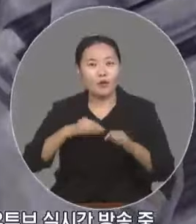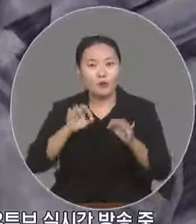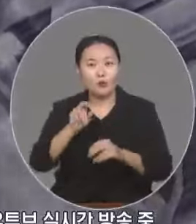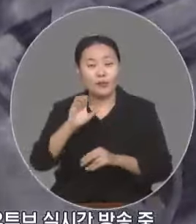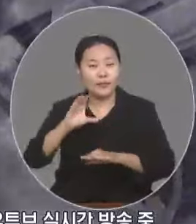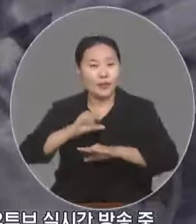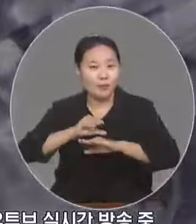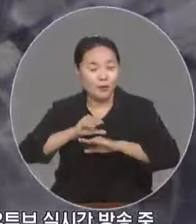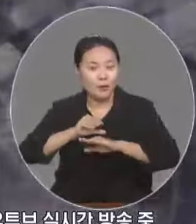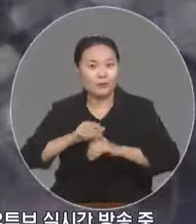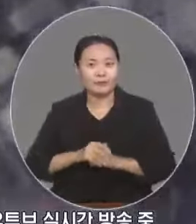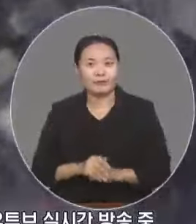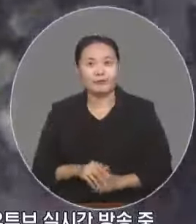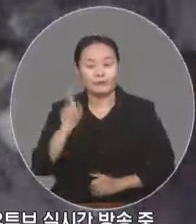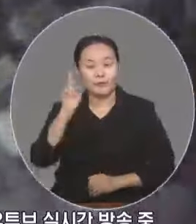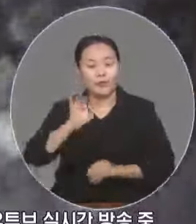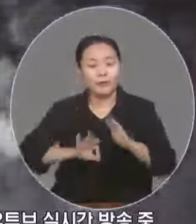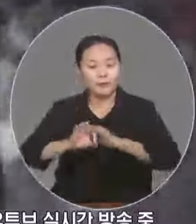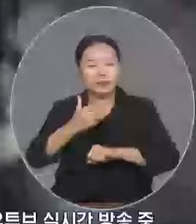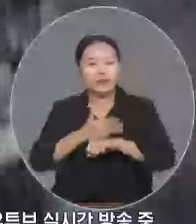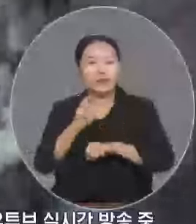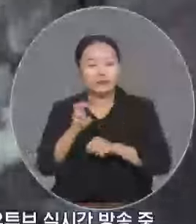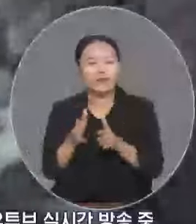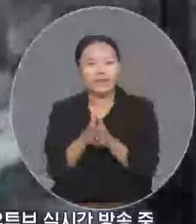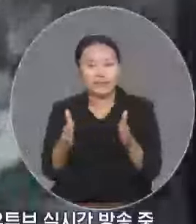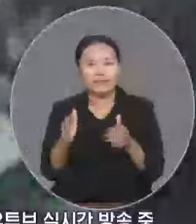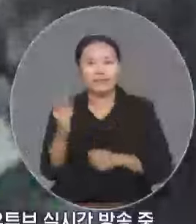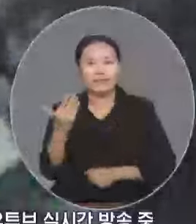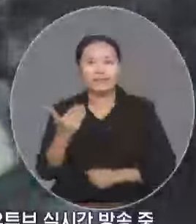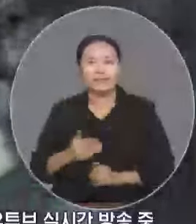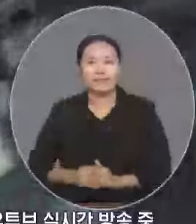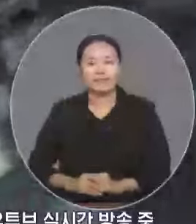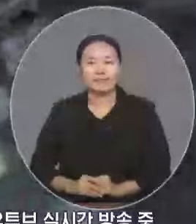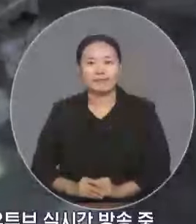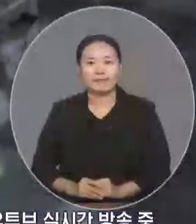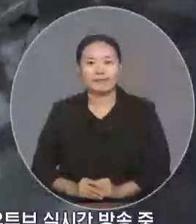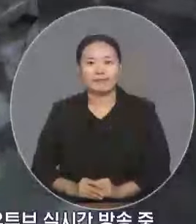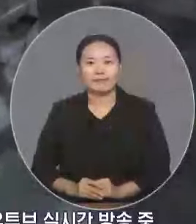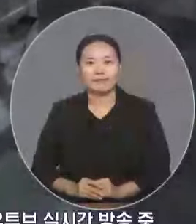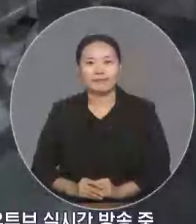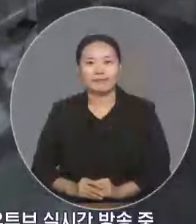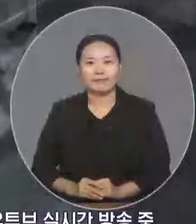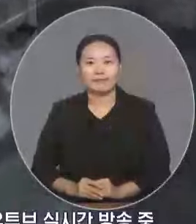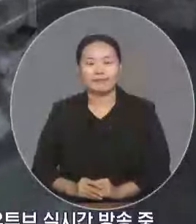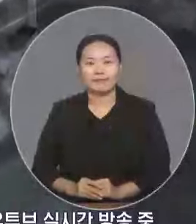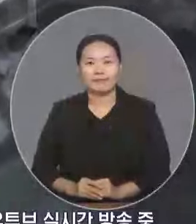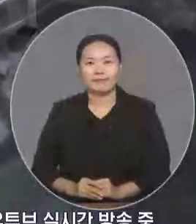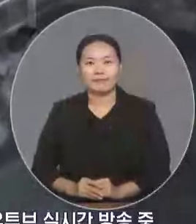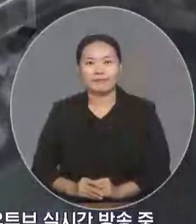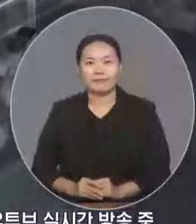특집 로보토피아의 조건은 내일 오전 8시 30분에 방영됩니다. UBC 뉴스 전병주입니다.